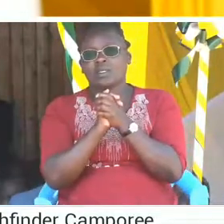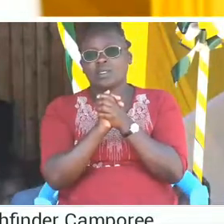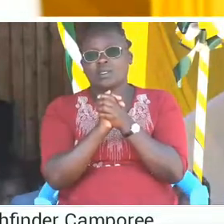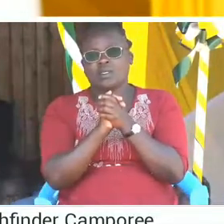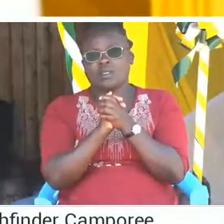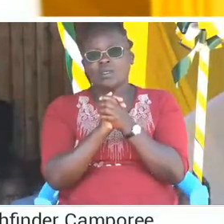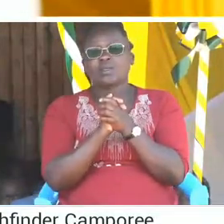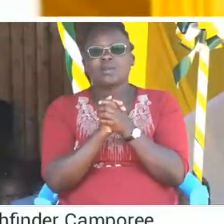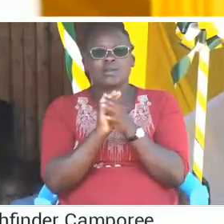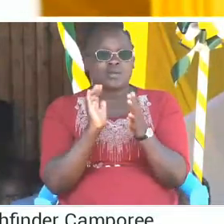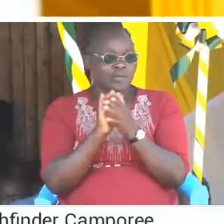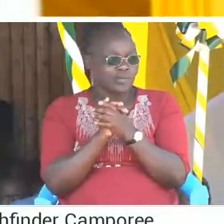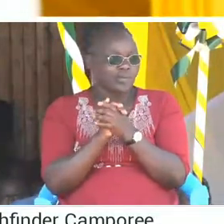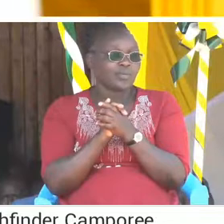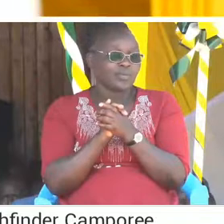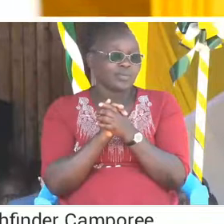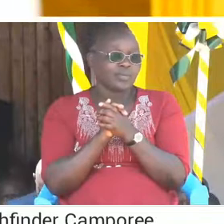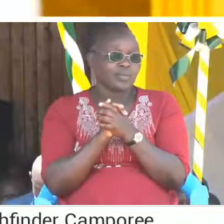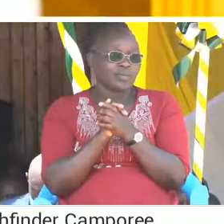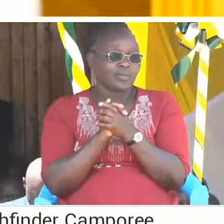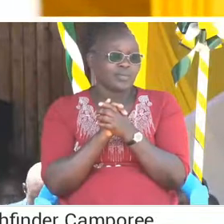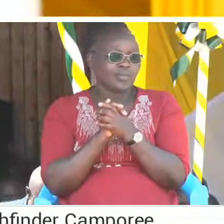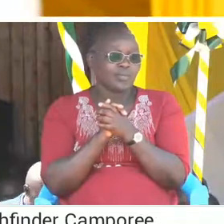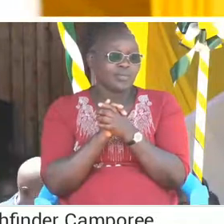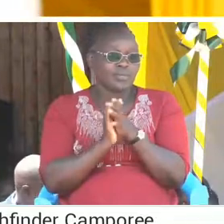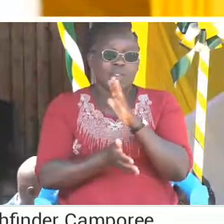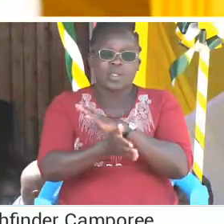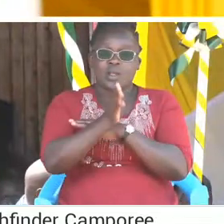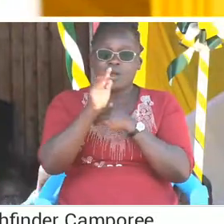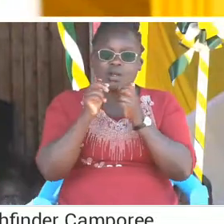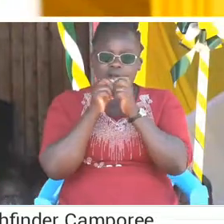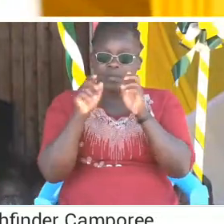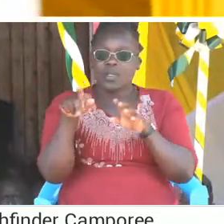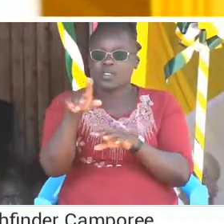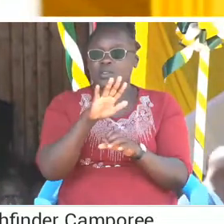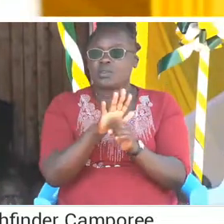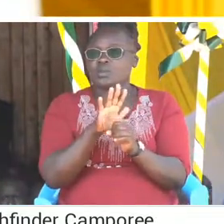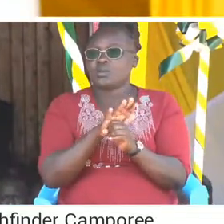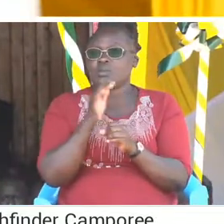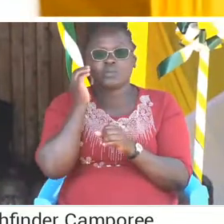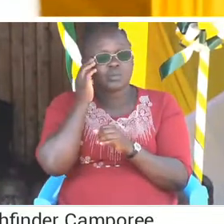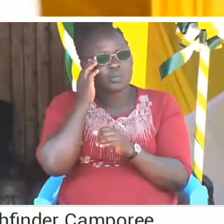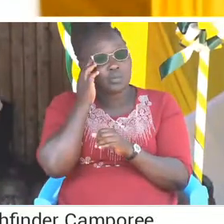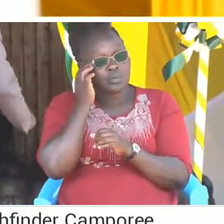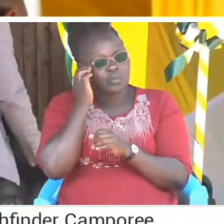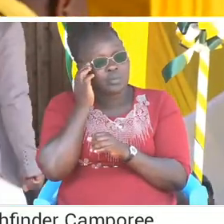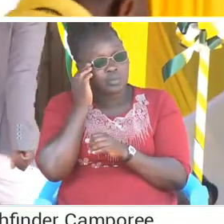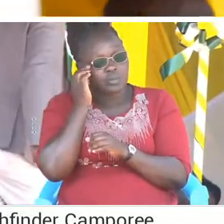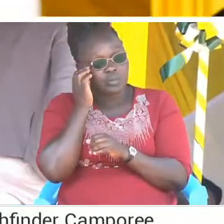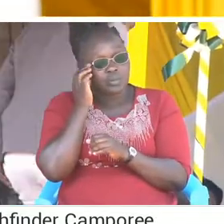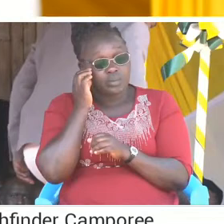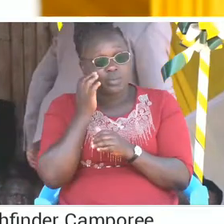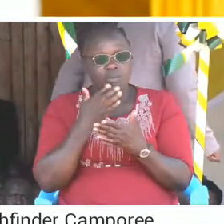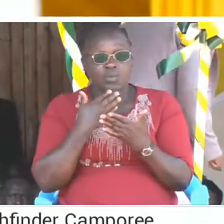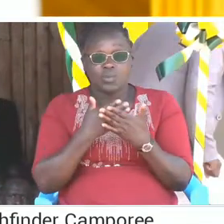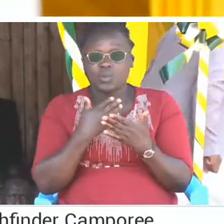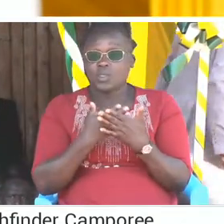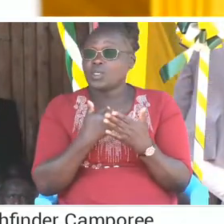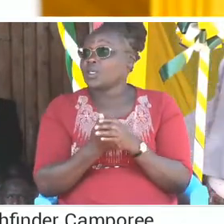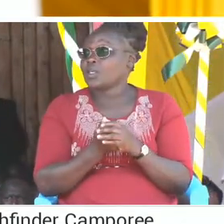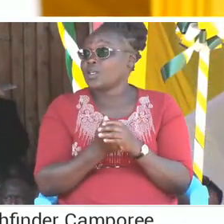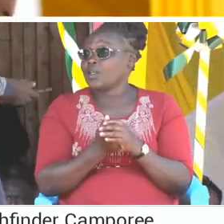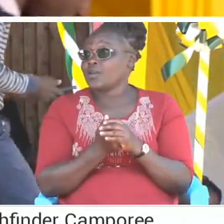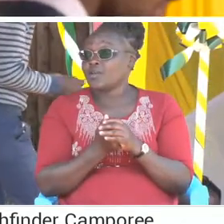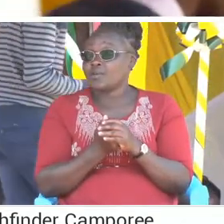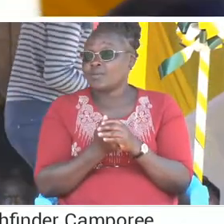hizo? Asanteni sana na Mungu aweze kuwabariki. Asante sana Mheshimiwa Speaker, asante kabisa kwa